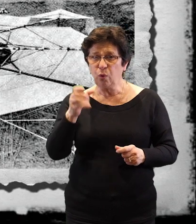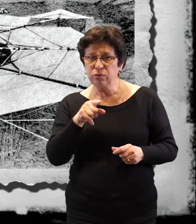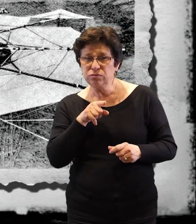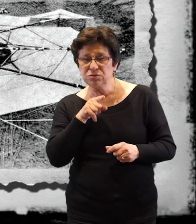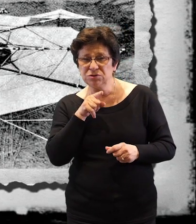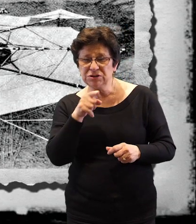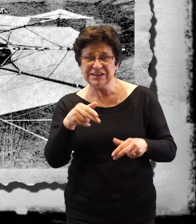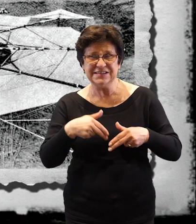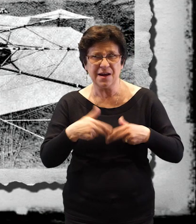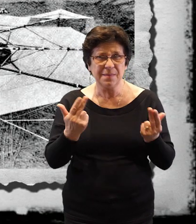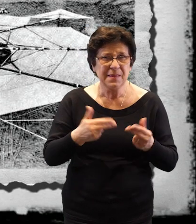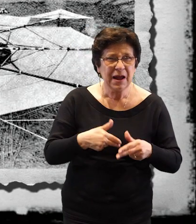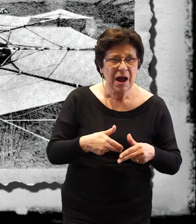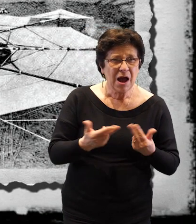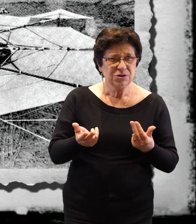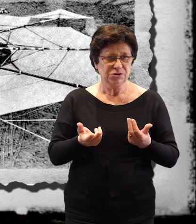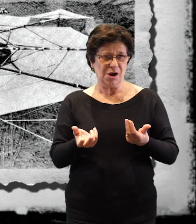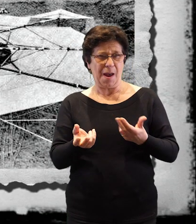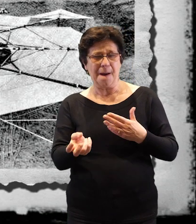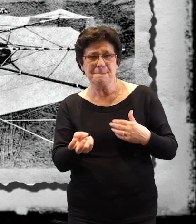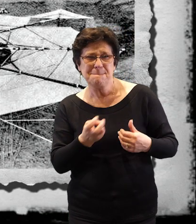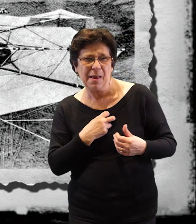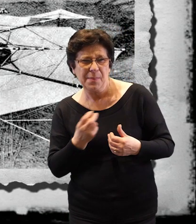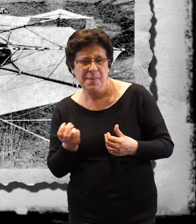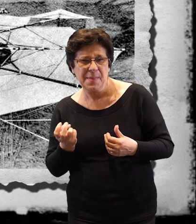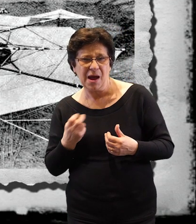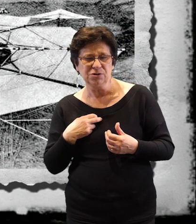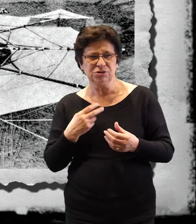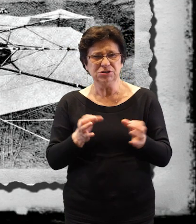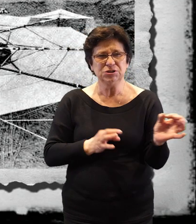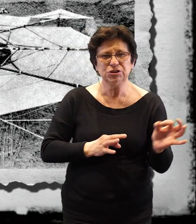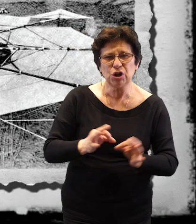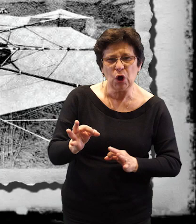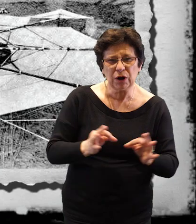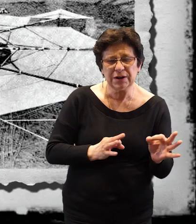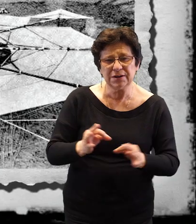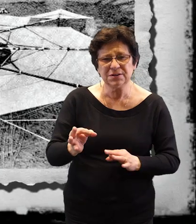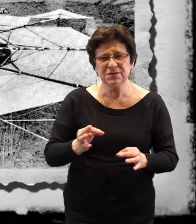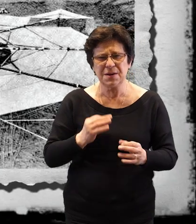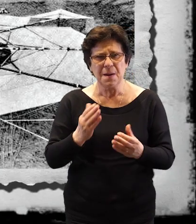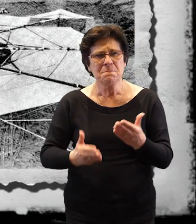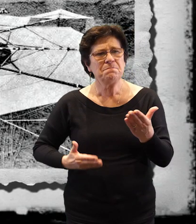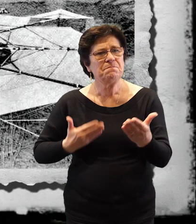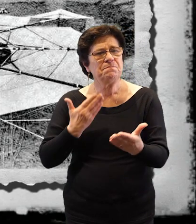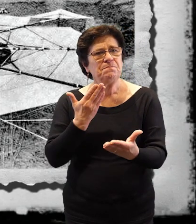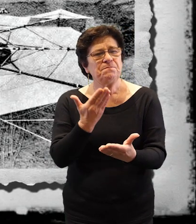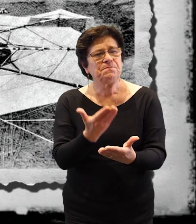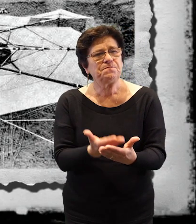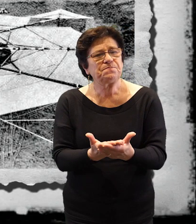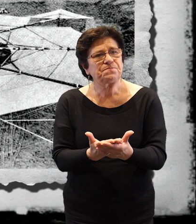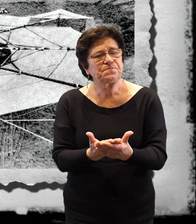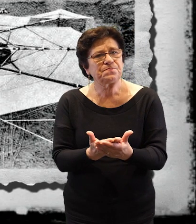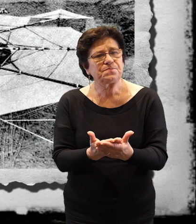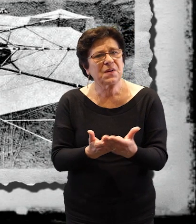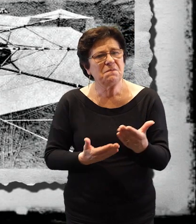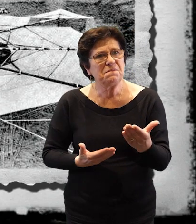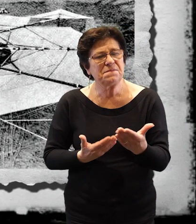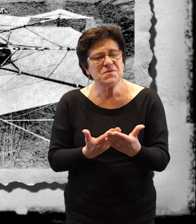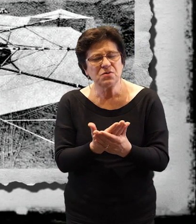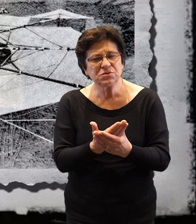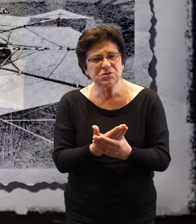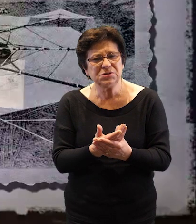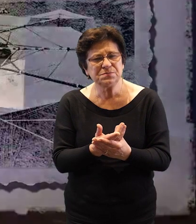dziennikarze, badacze, historycy, amatorzy podawali szereg argumentów, które